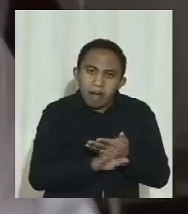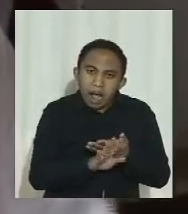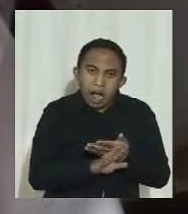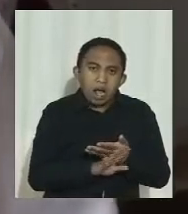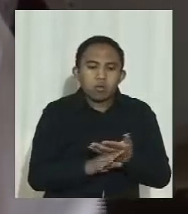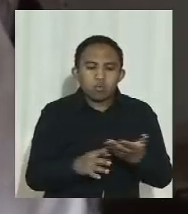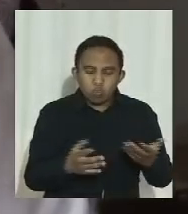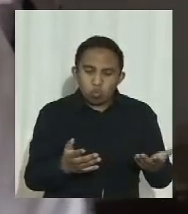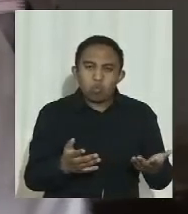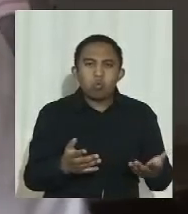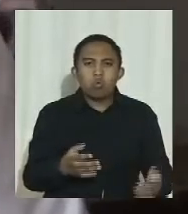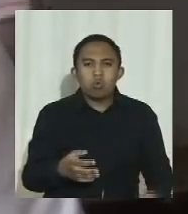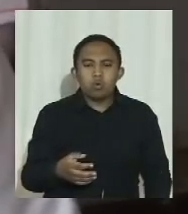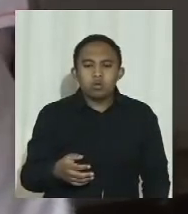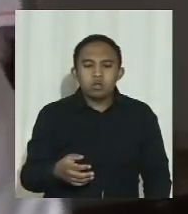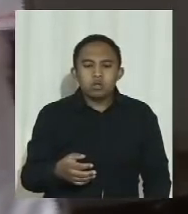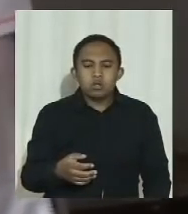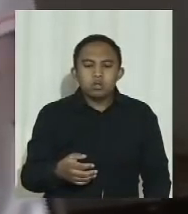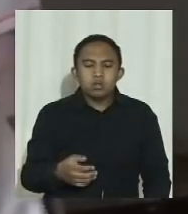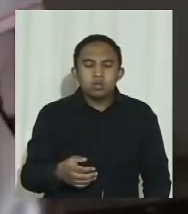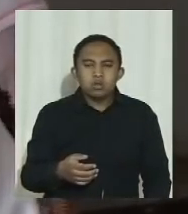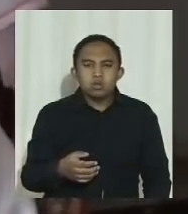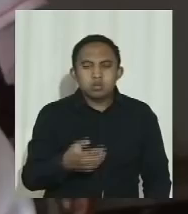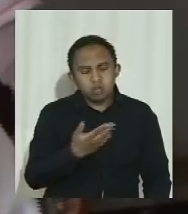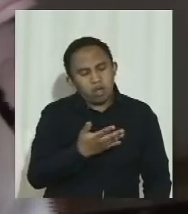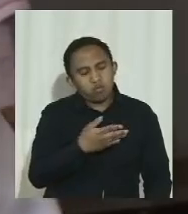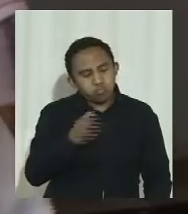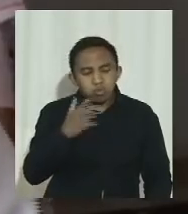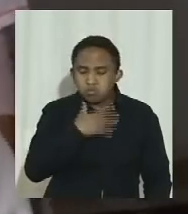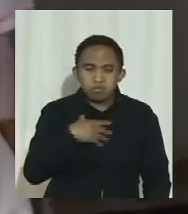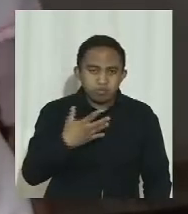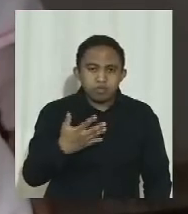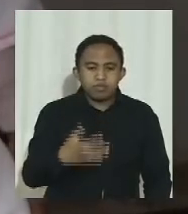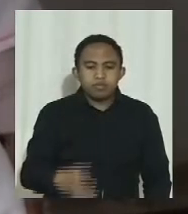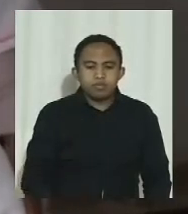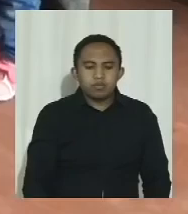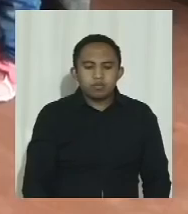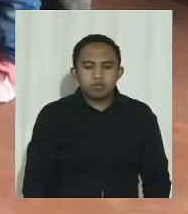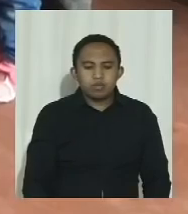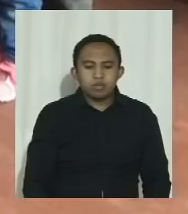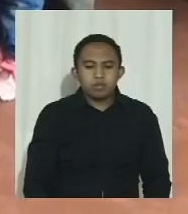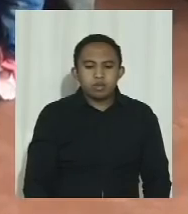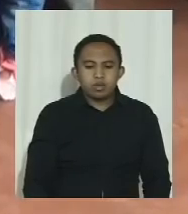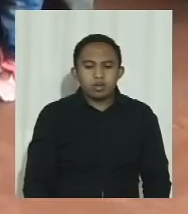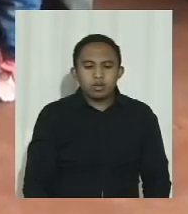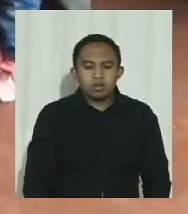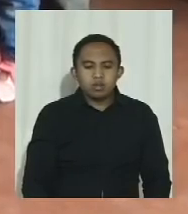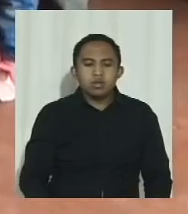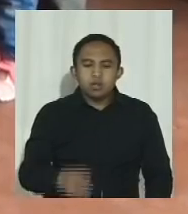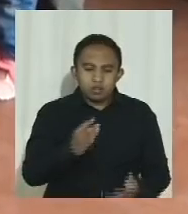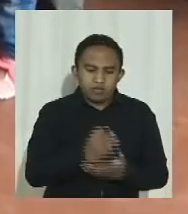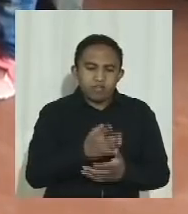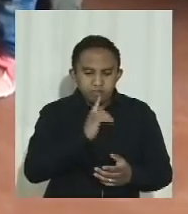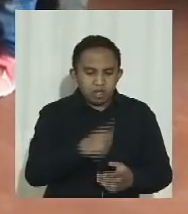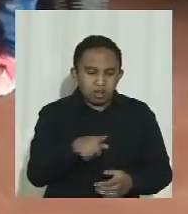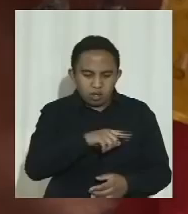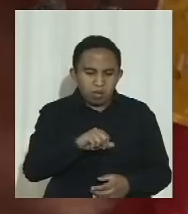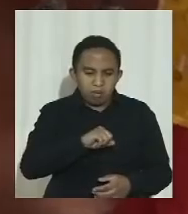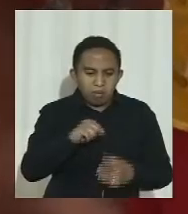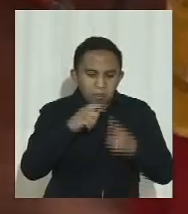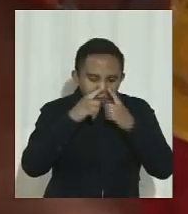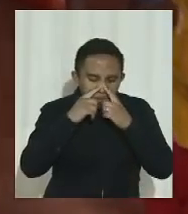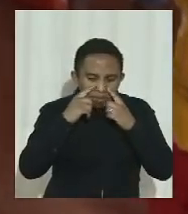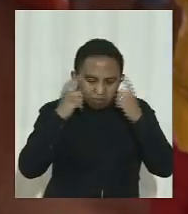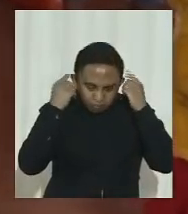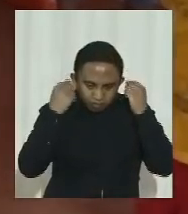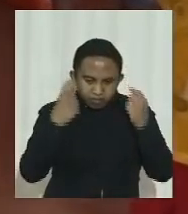amin'ny ray aman-dreny izy na ohatrany. Ny fepetra natao dia hoe manao kasibosy zareo